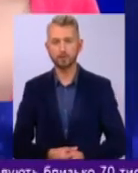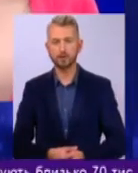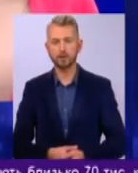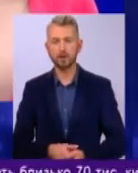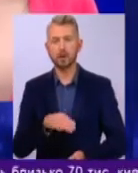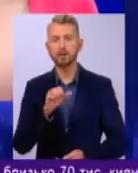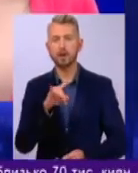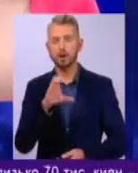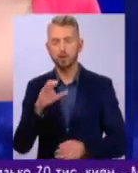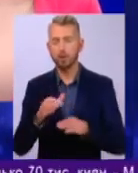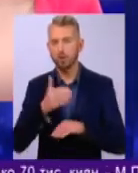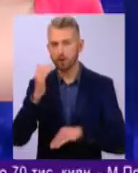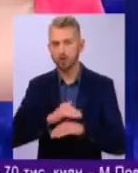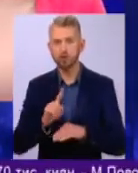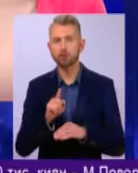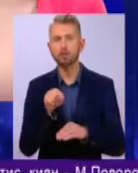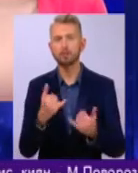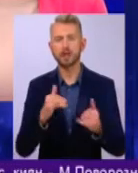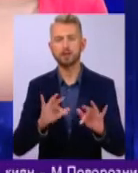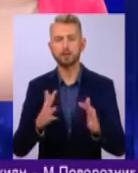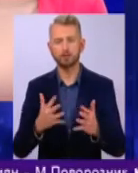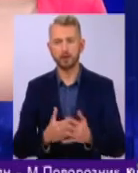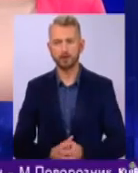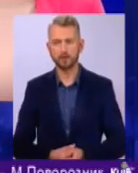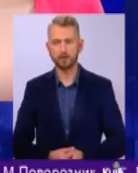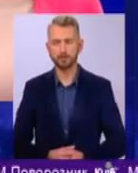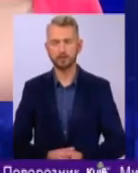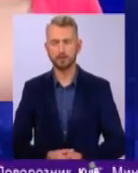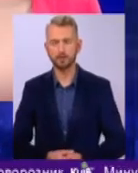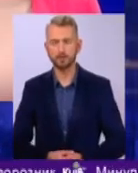Тарас, добрий вечір, що там зараз відбувається?